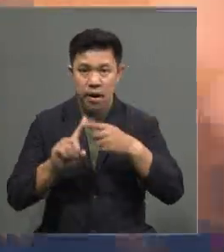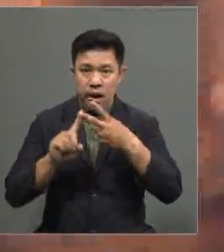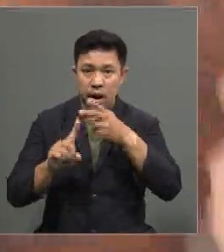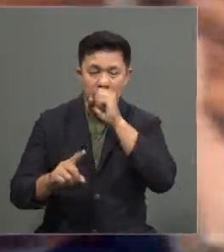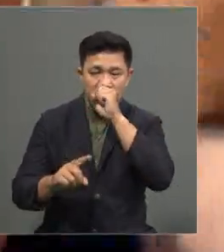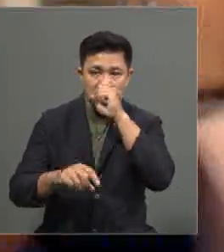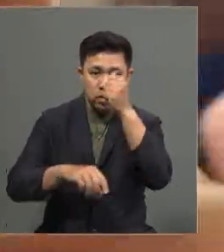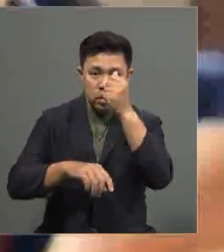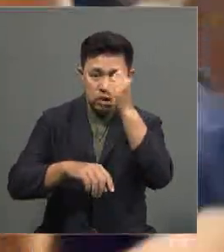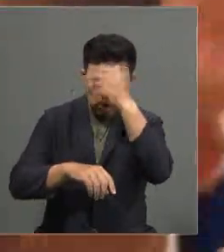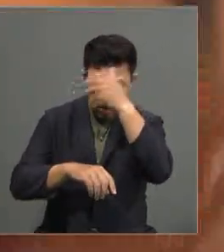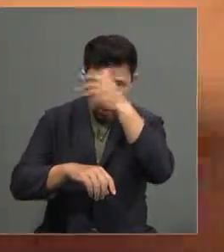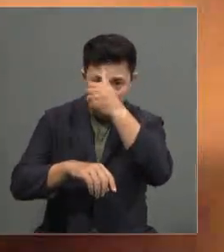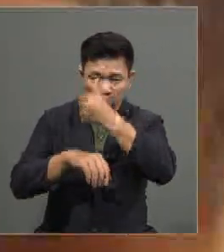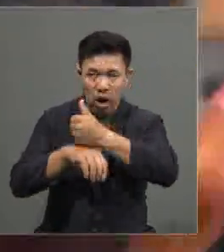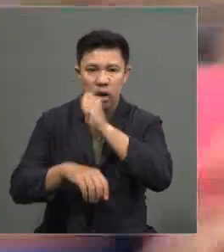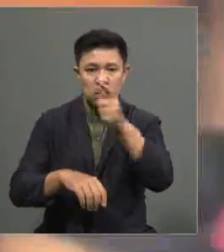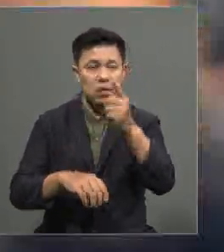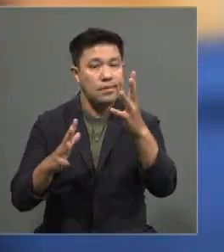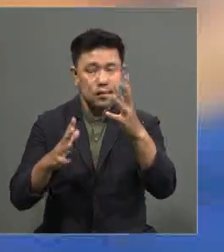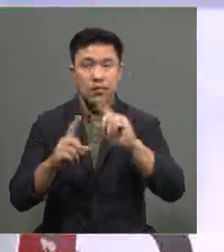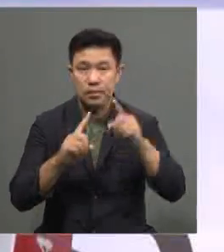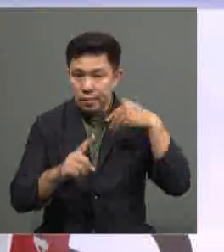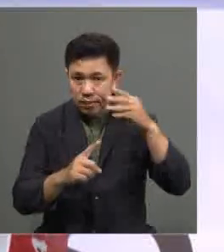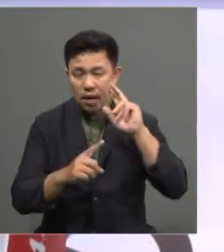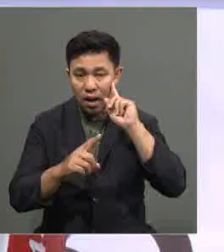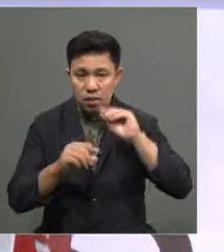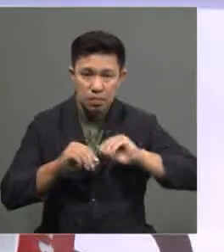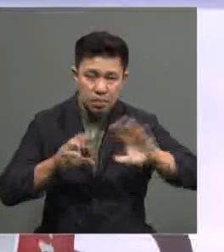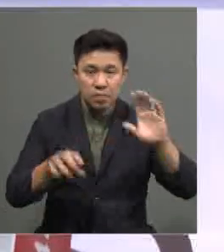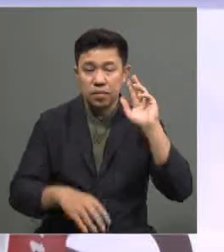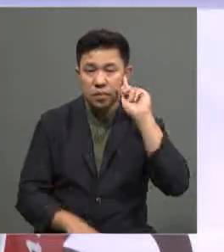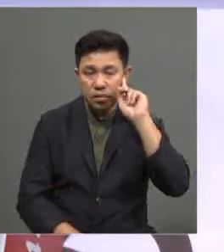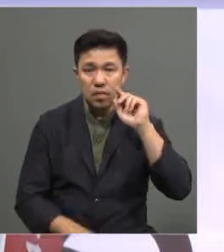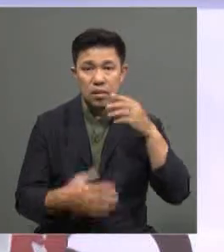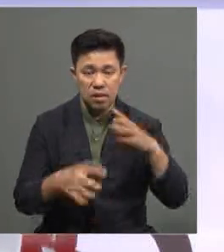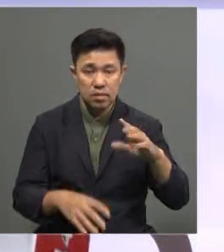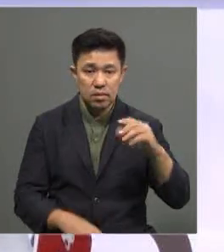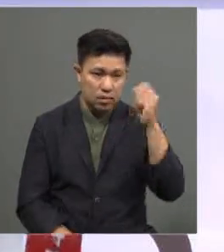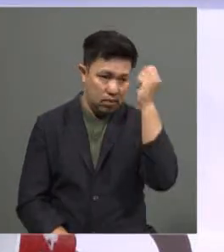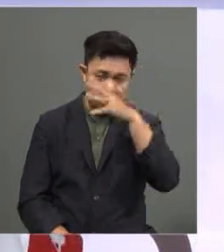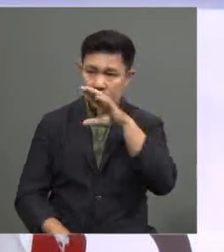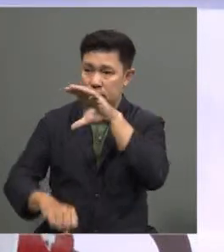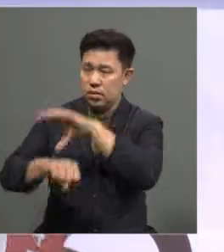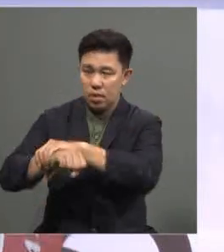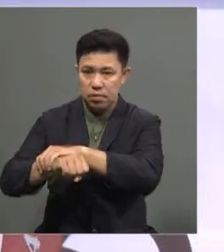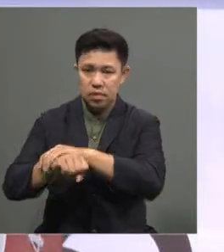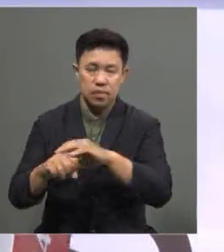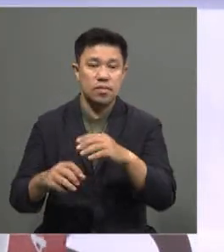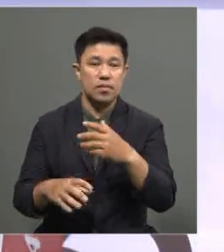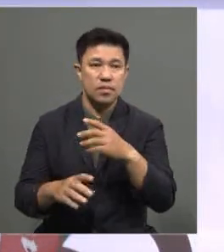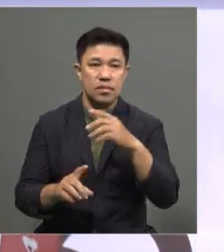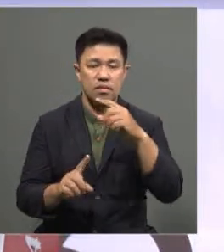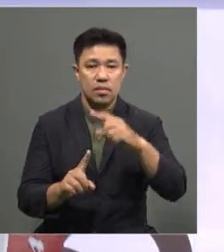ไม่ได้มีการจ่ายแล้วหลังจากนั้นก็มีการแถลงข่าวร่วมกันของกลุ่มทนายเหล่านี้ฮะและบอสพอลก็ถูกจับตามไทม์ไลน์ต่อมาก็